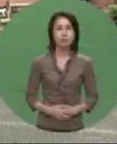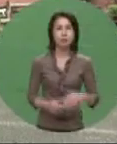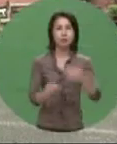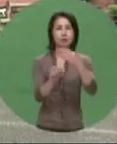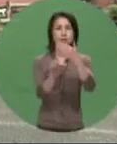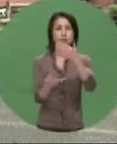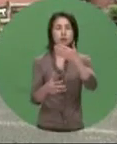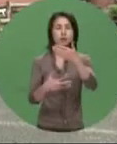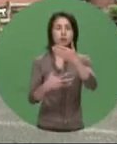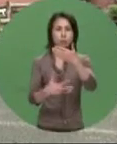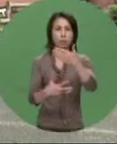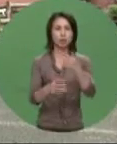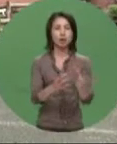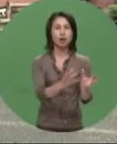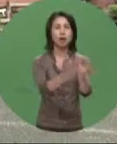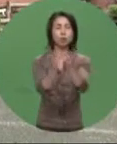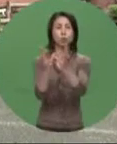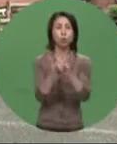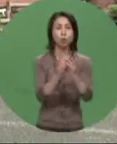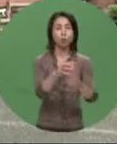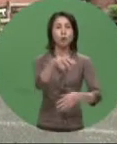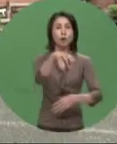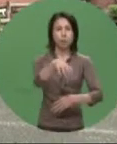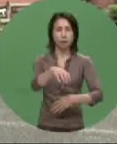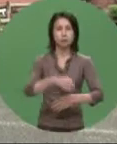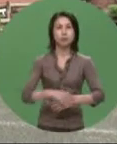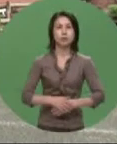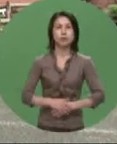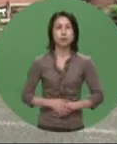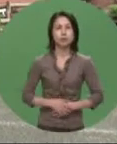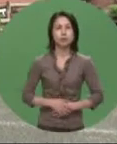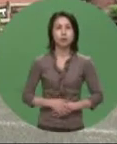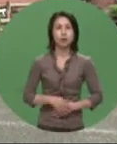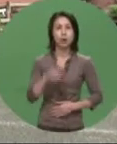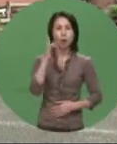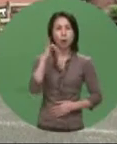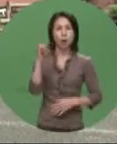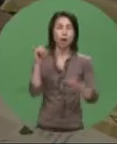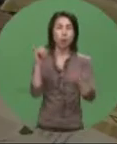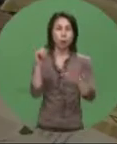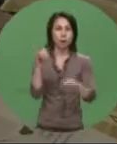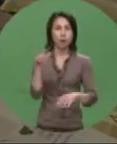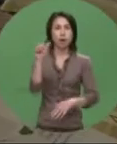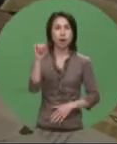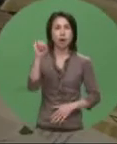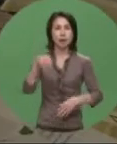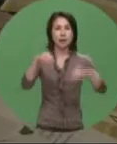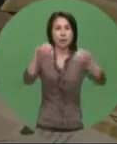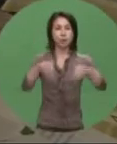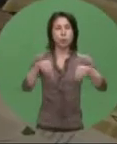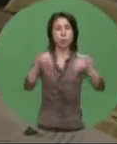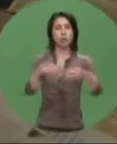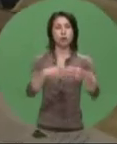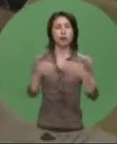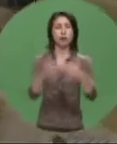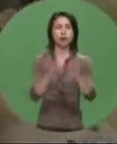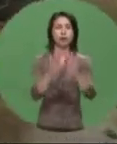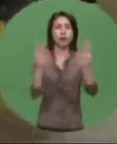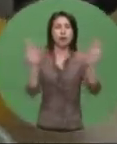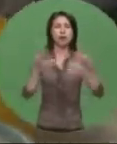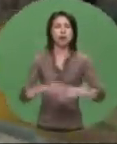9月8日花のまちづくりセンターフローラムで親子で藍染め体験が開催されました。